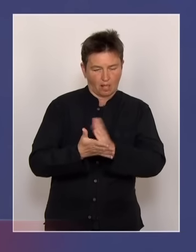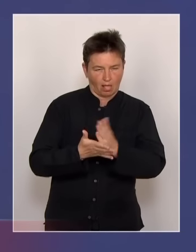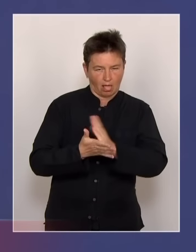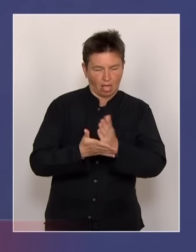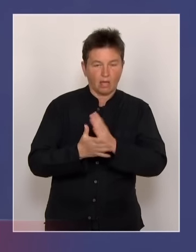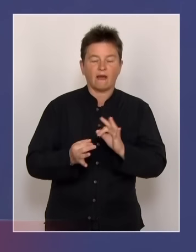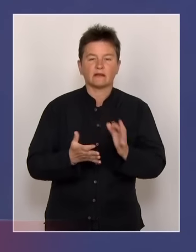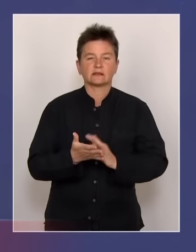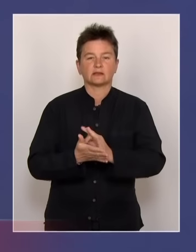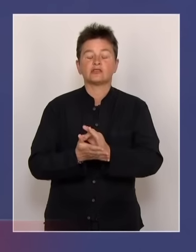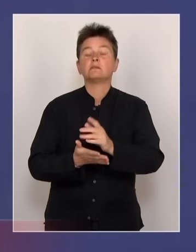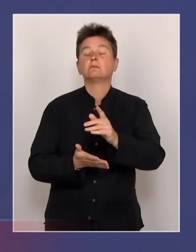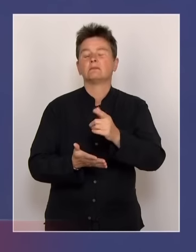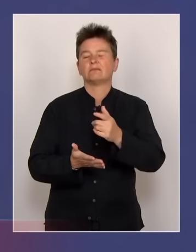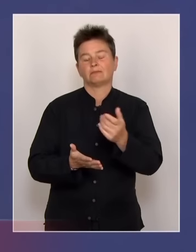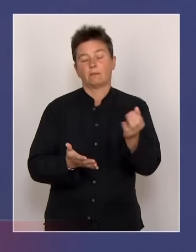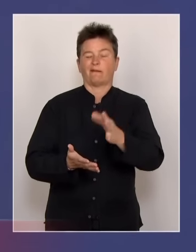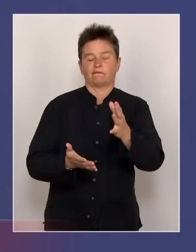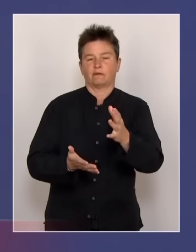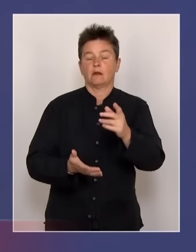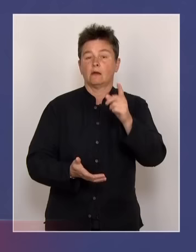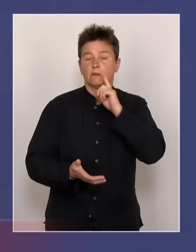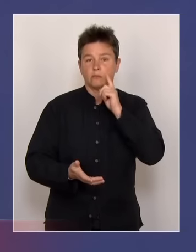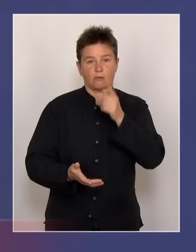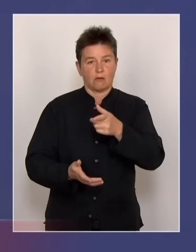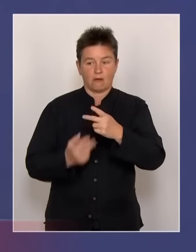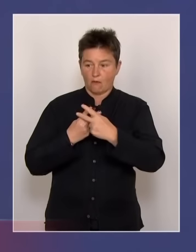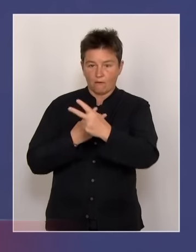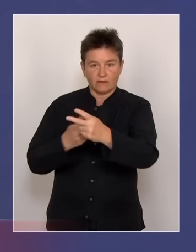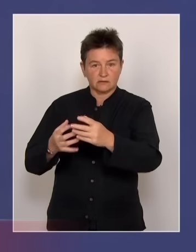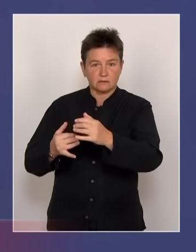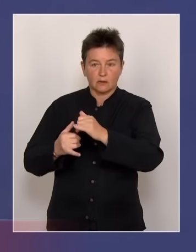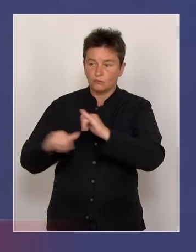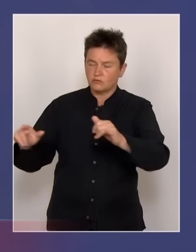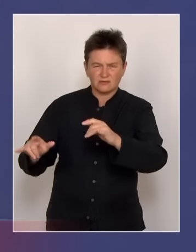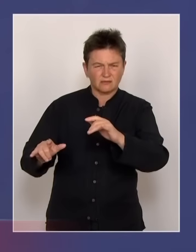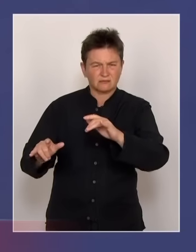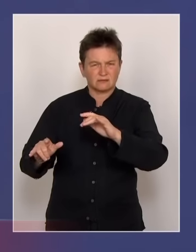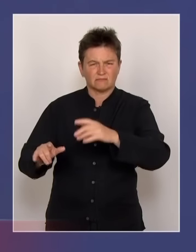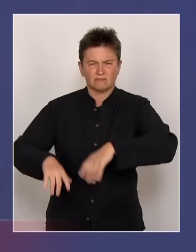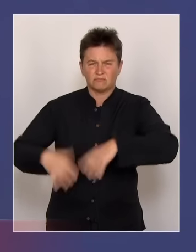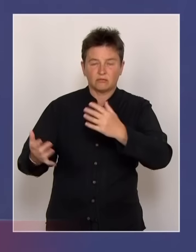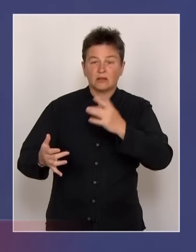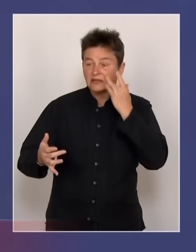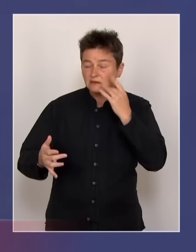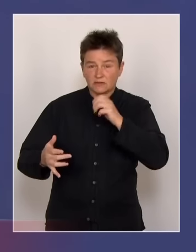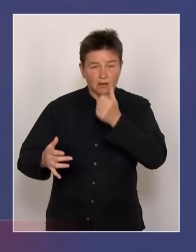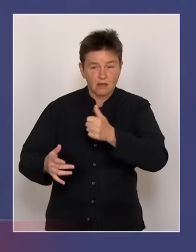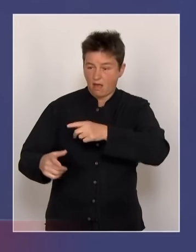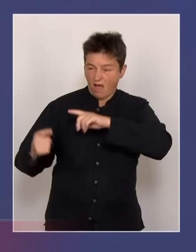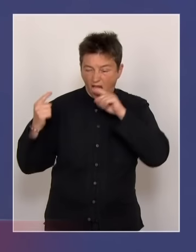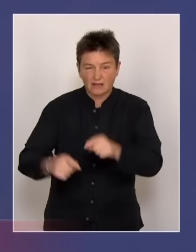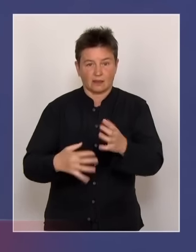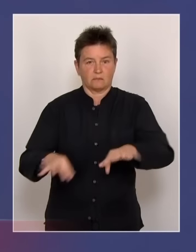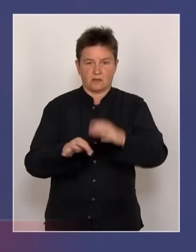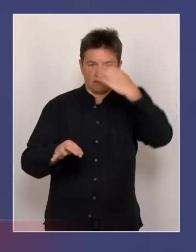Pourquoi ? Nous sommes face à une puissance qui est désinhibée, qui a attaqué un pays d'Europe, mais qui n'est plus dans une opération spéciale et qui